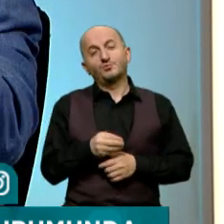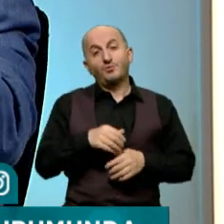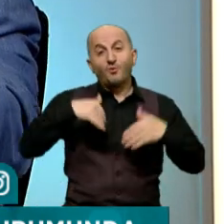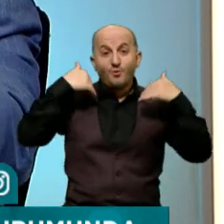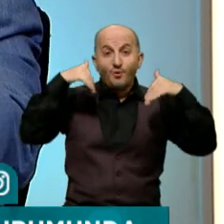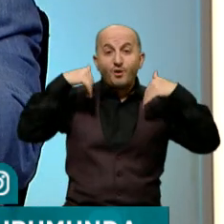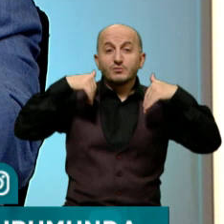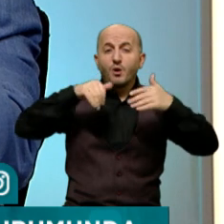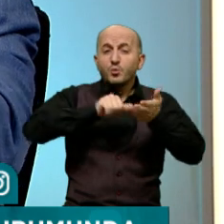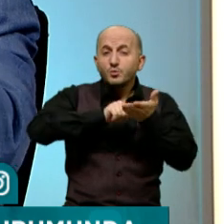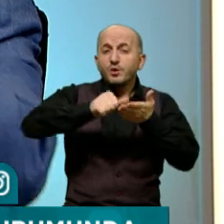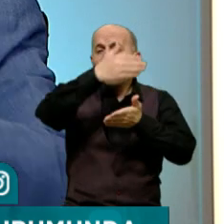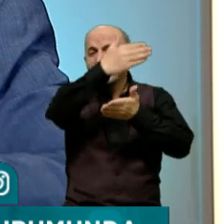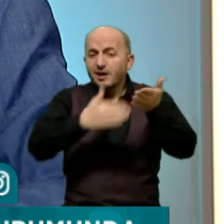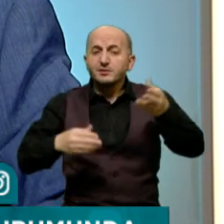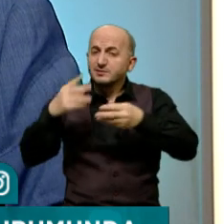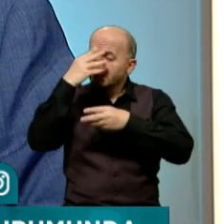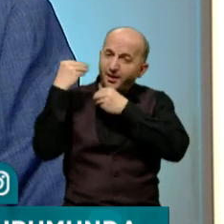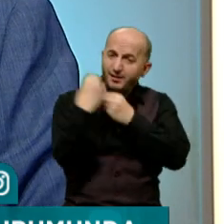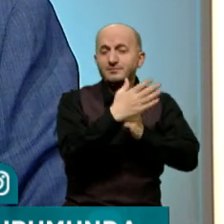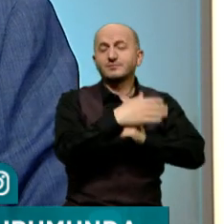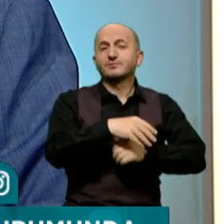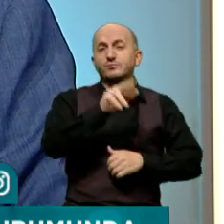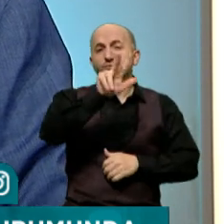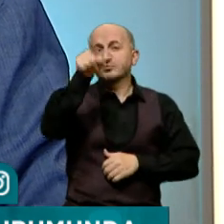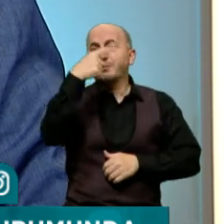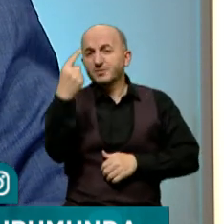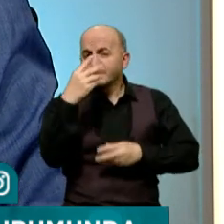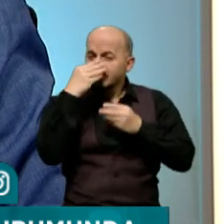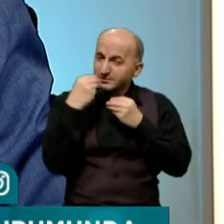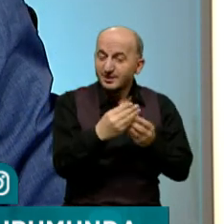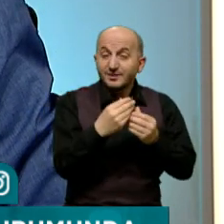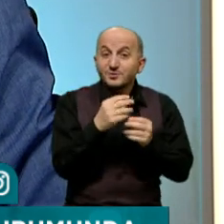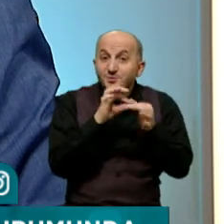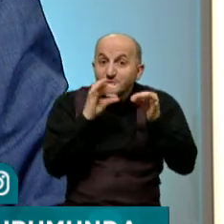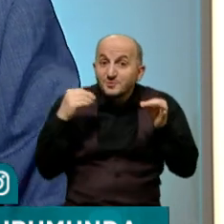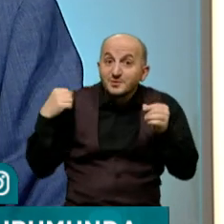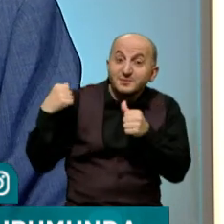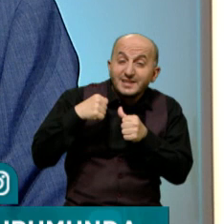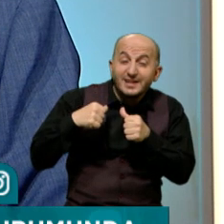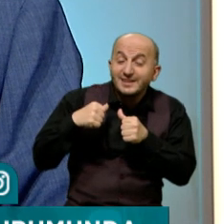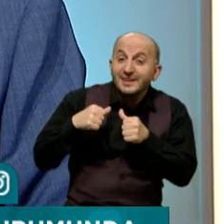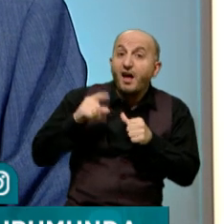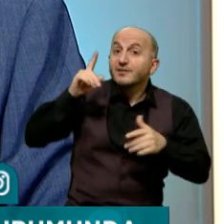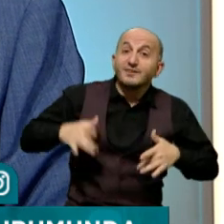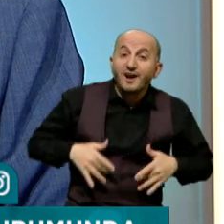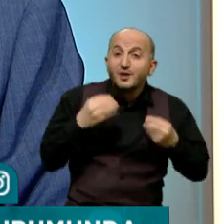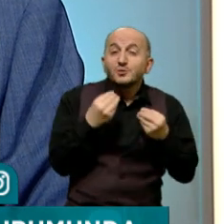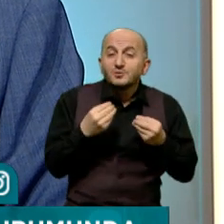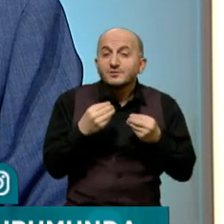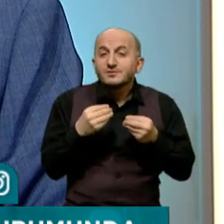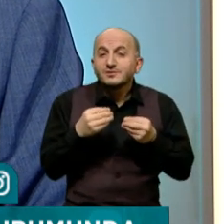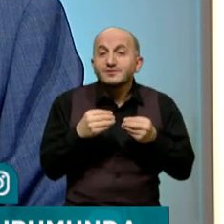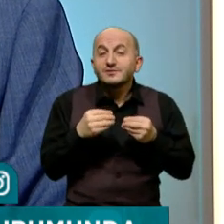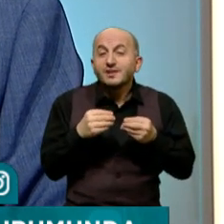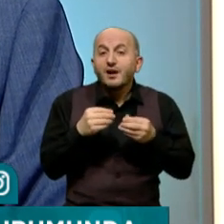sürüsünün yarısı senin. Üçte biri senin. Ama diyor ne olur o cümleyi bir daha tekrar et. Allah razı olsun. Kalan üçte biri de